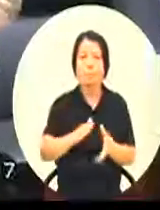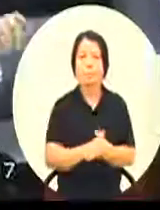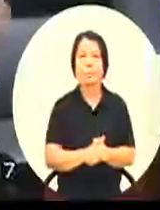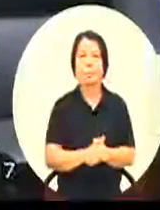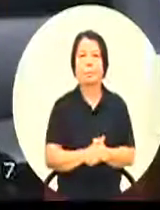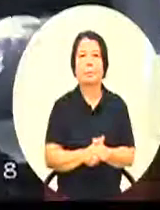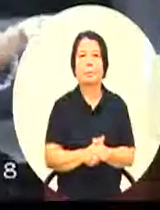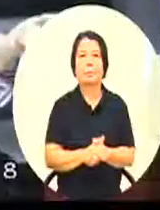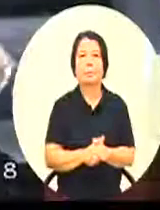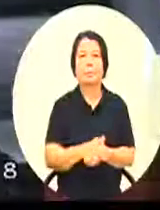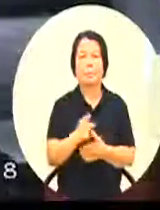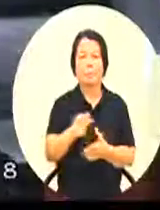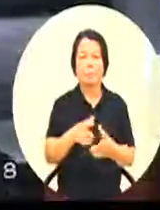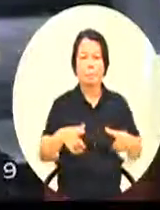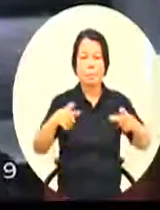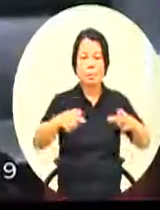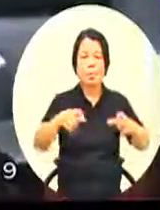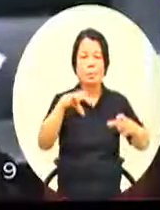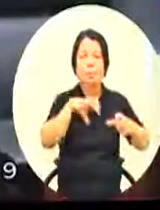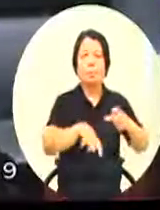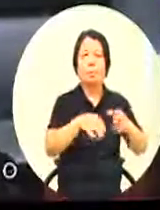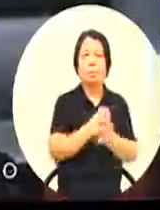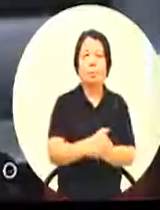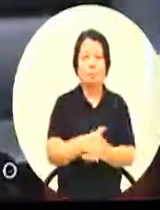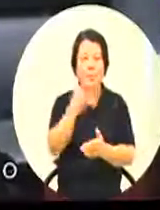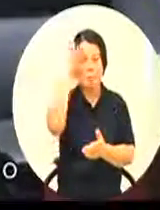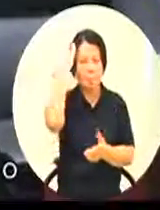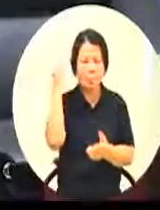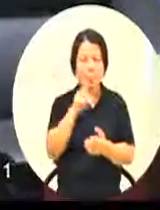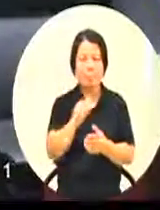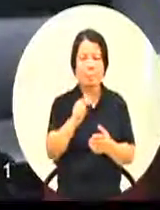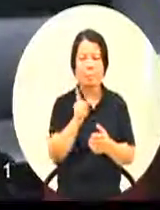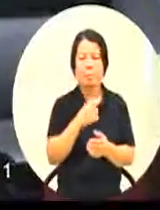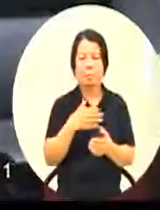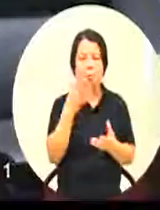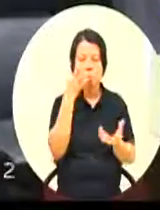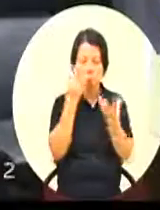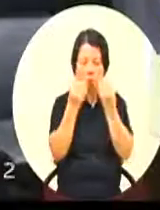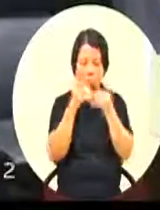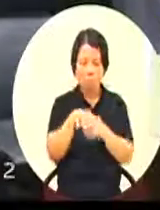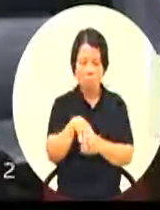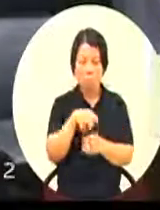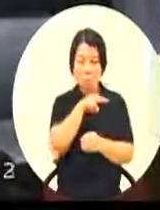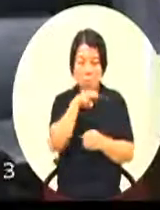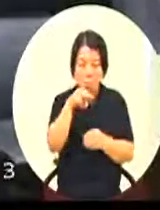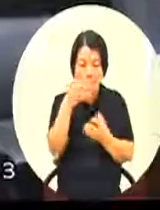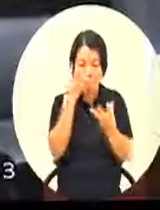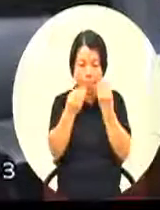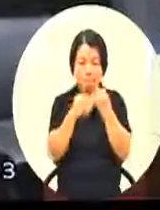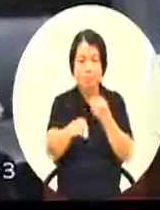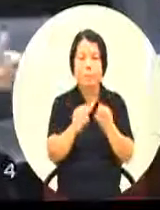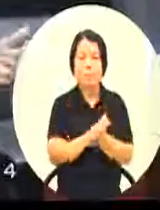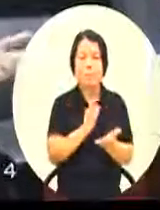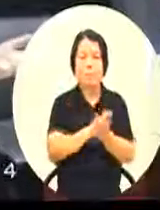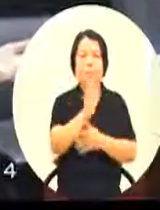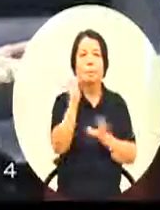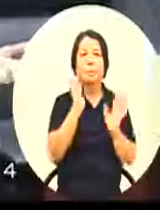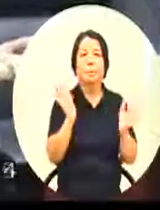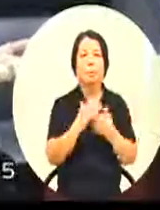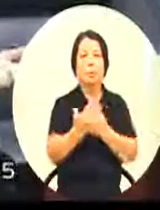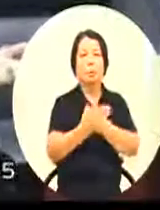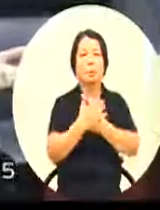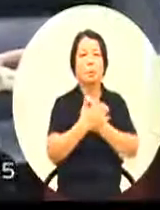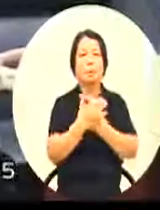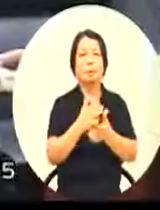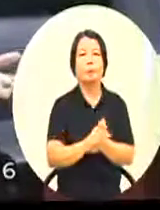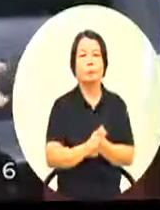连那个盘子里面的那个黑黑是什么东西我们会看不清楚，好，然后我们希望说未来的孩子能替我们这一些人